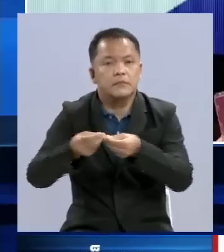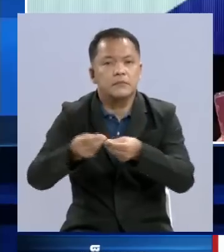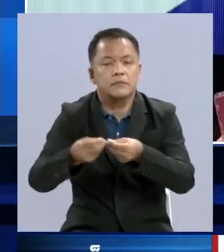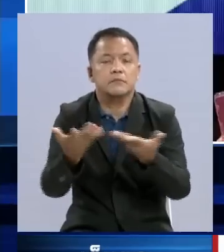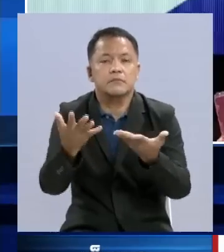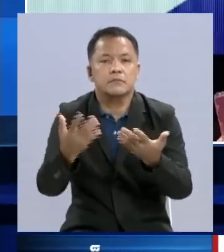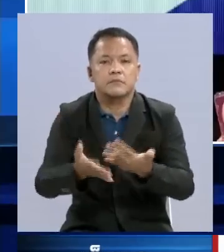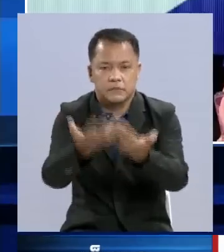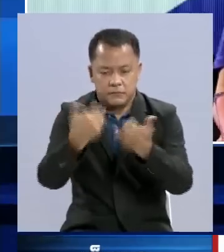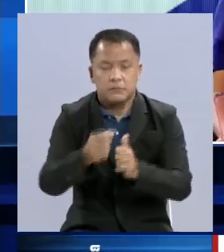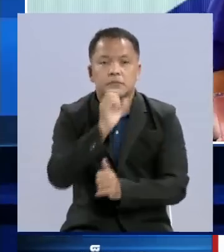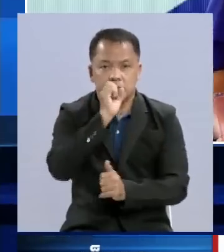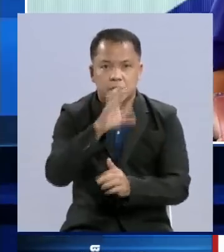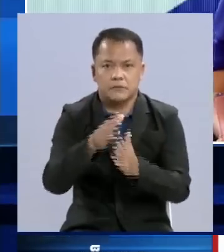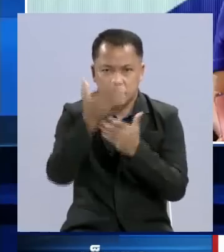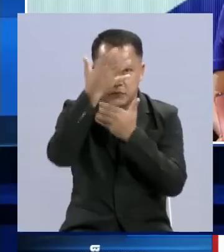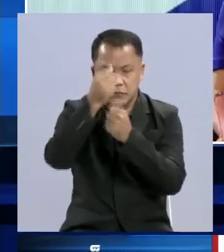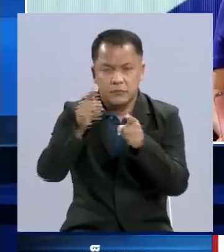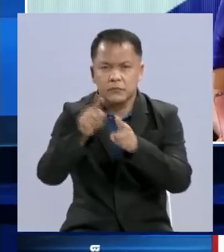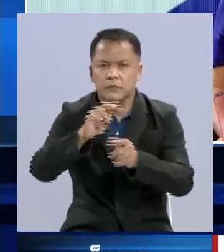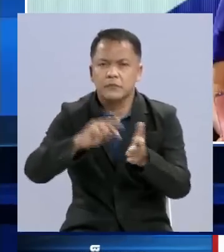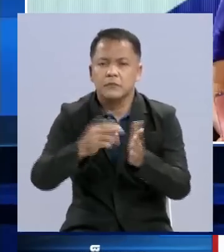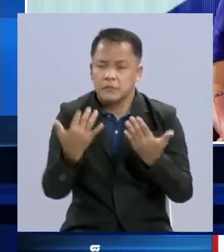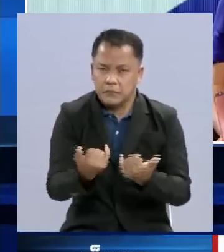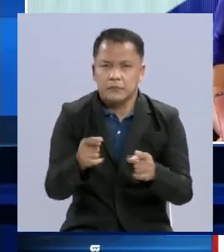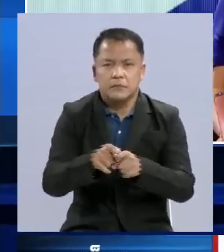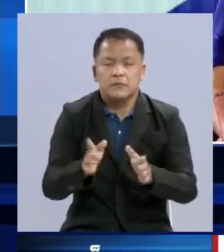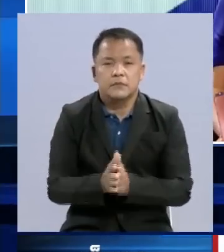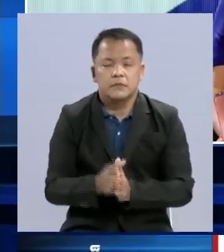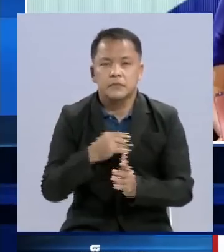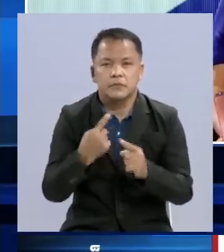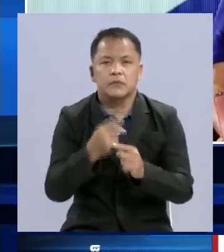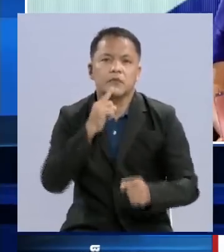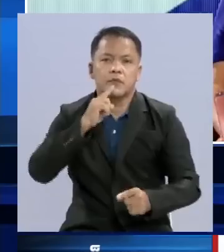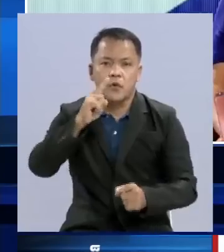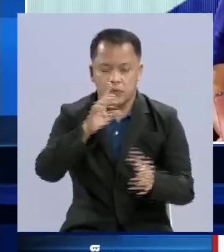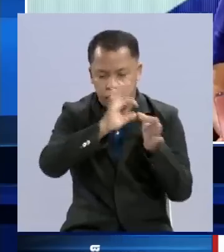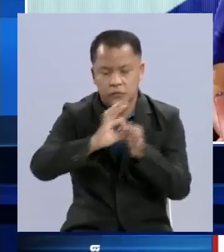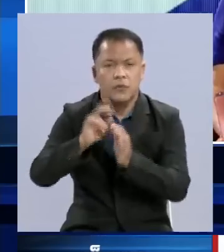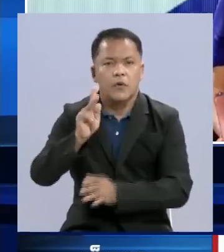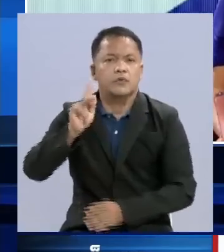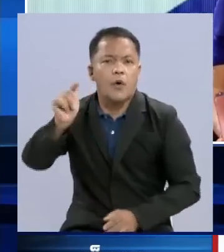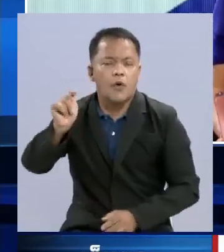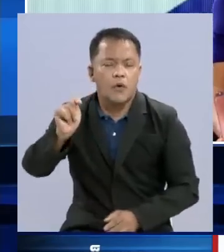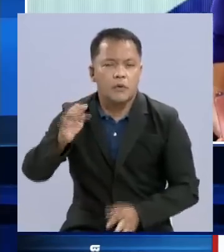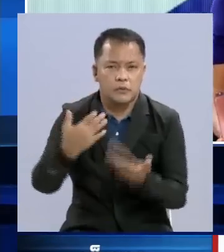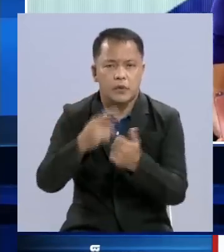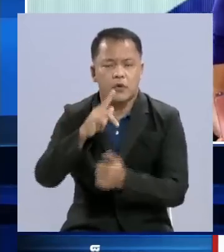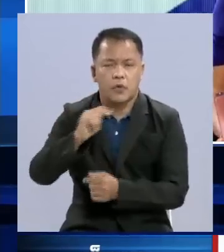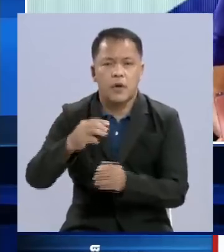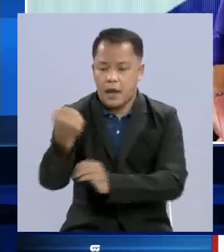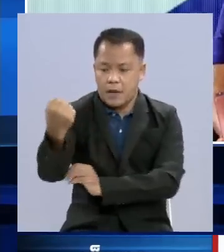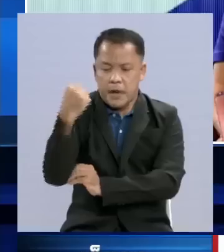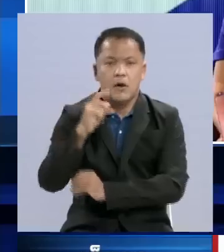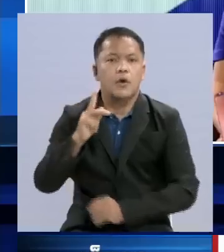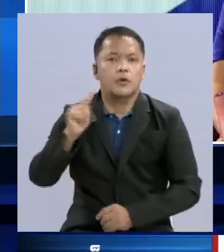ใดแล้วก็ทิ้งท้ายอันนี้น่าสนใจครับมองว่าเรื่องนี้มันถูกร้องไปที่ทางกกต.แล้วมันเป็นอำนาจ